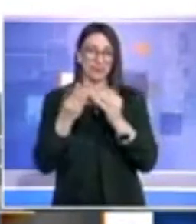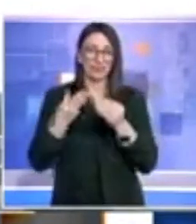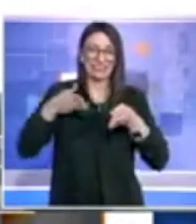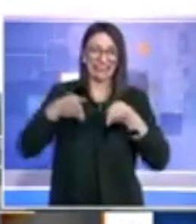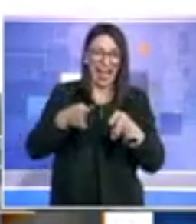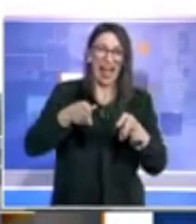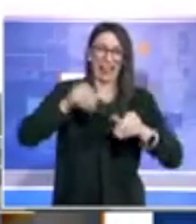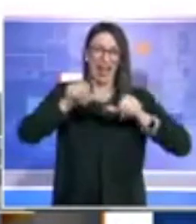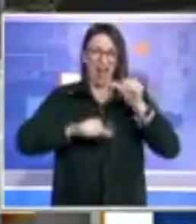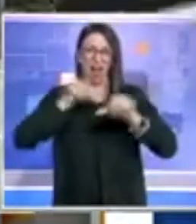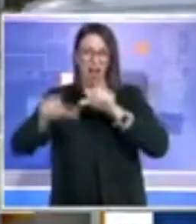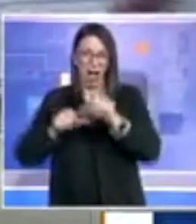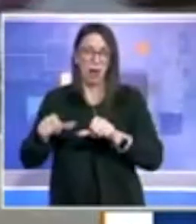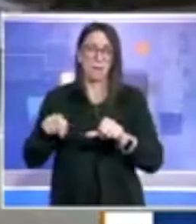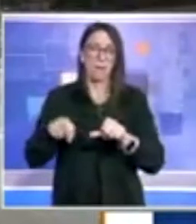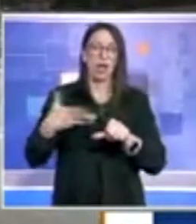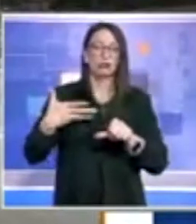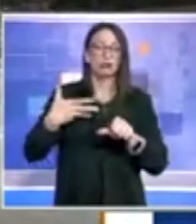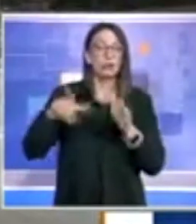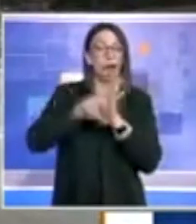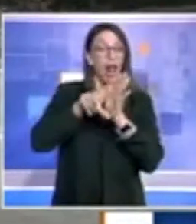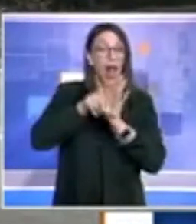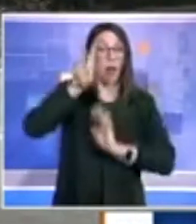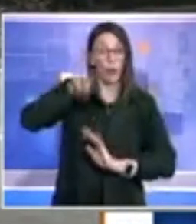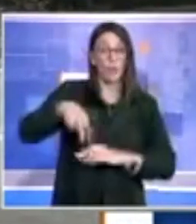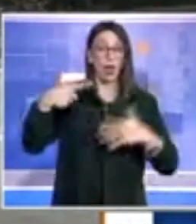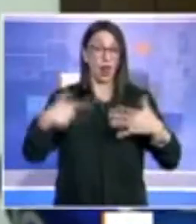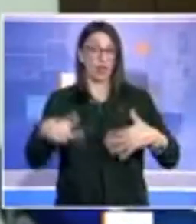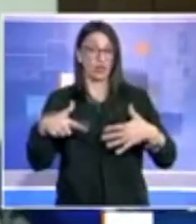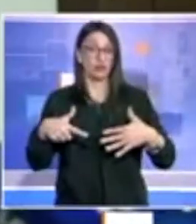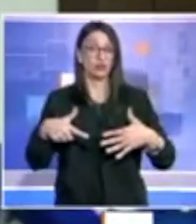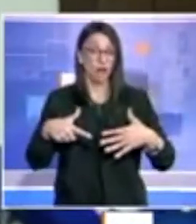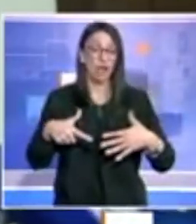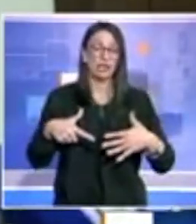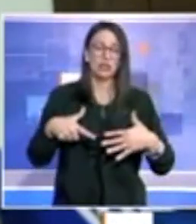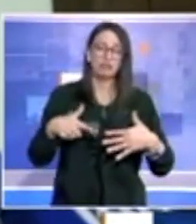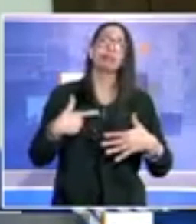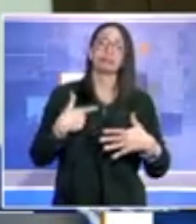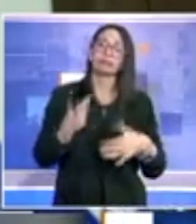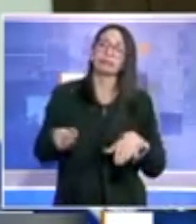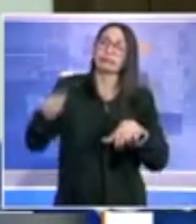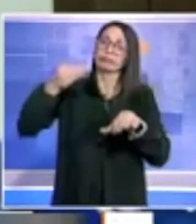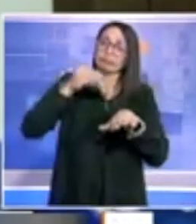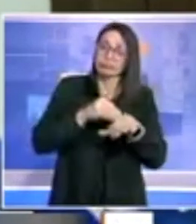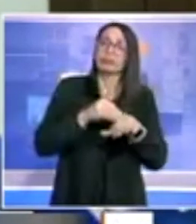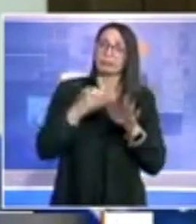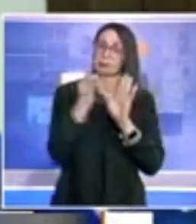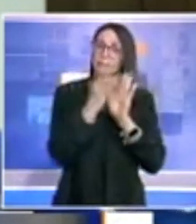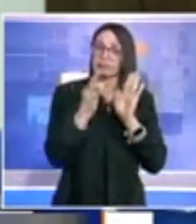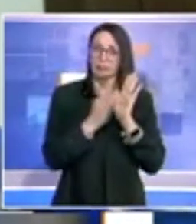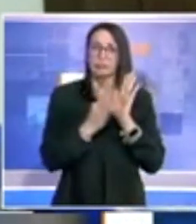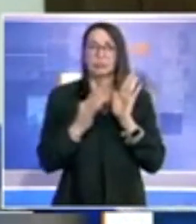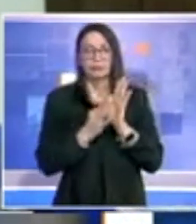delle strade ma non solo c'è una direttiva del 2017 e ha fornito ulteriori elementi che